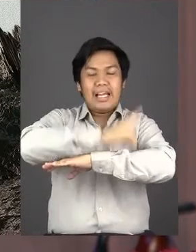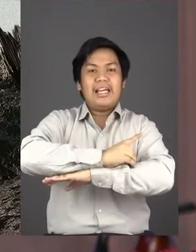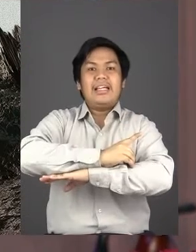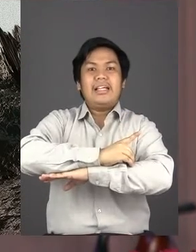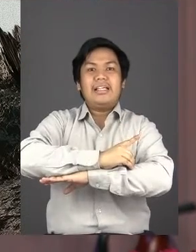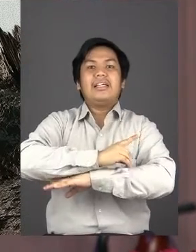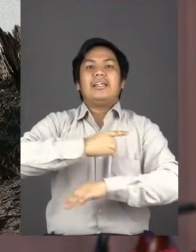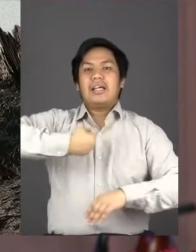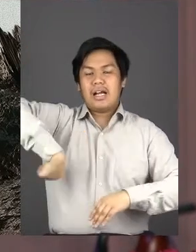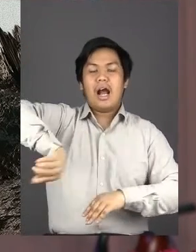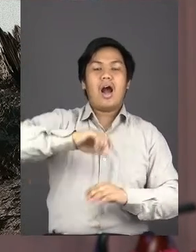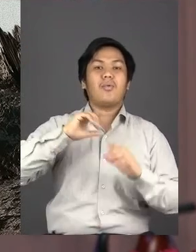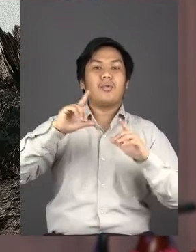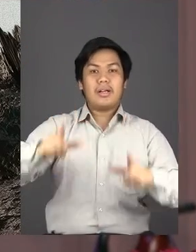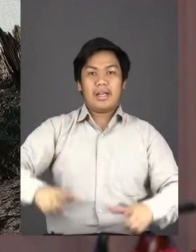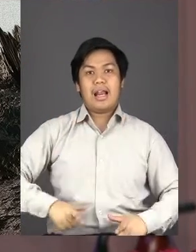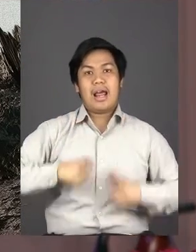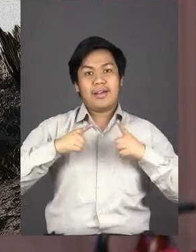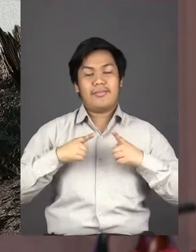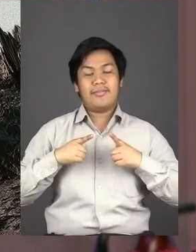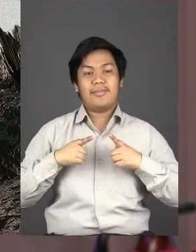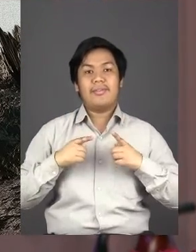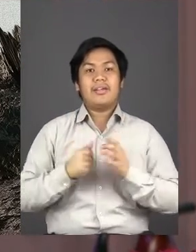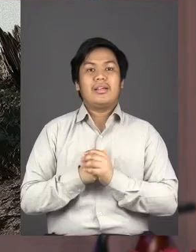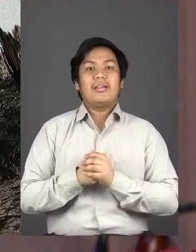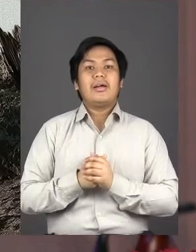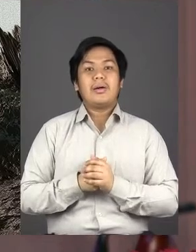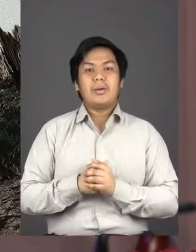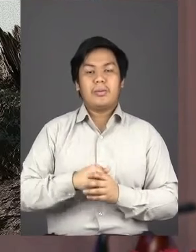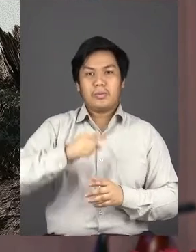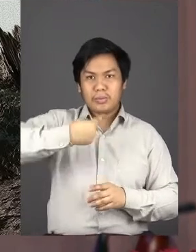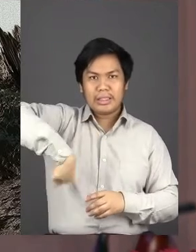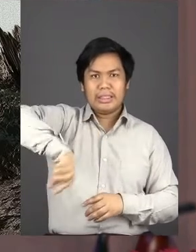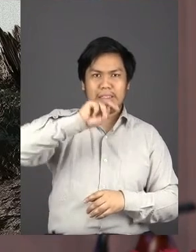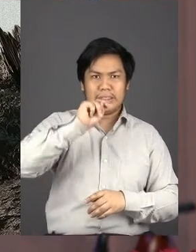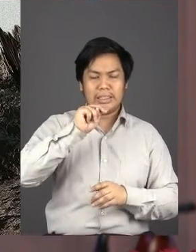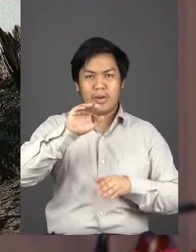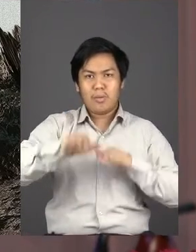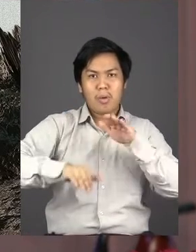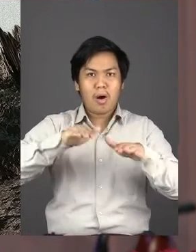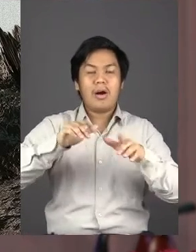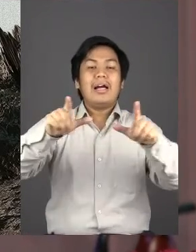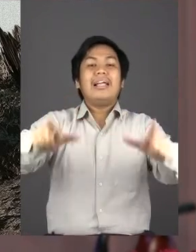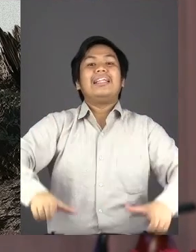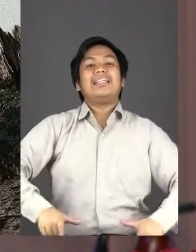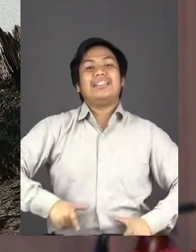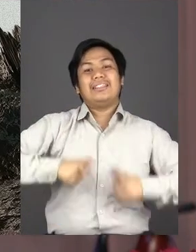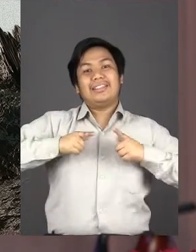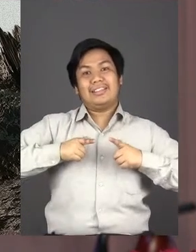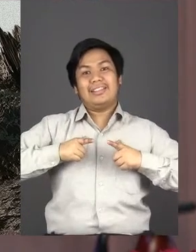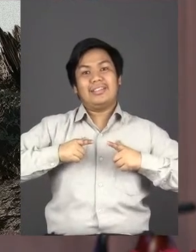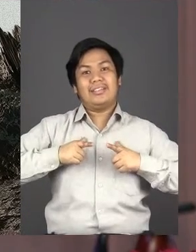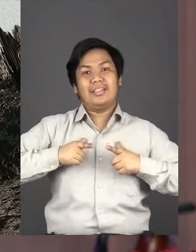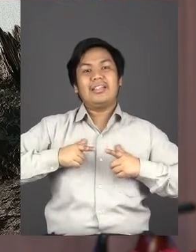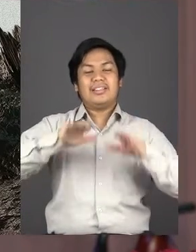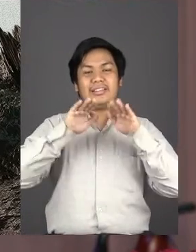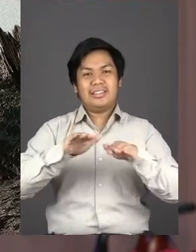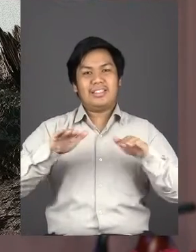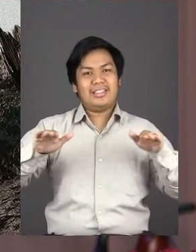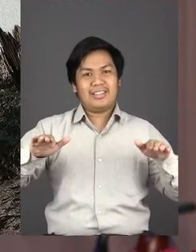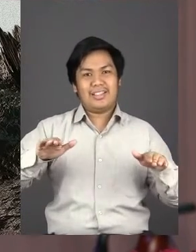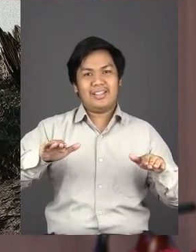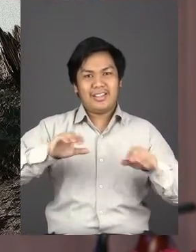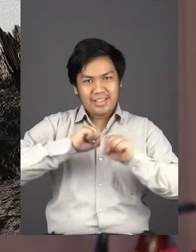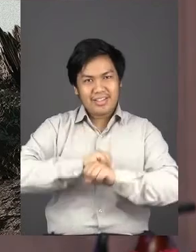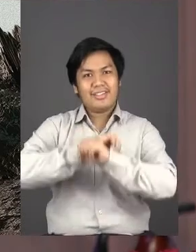ng pamumuhay. Ang ibig sabihin nun, we must walk in our daily life as children